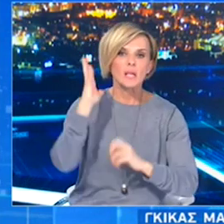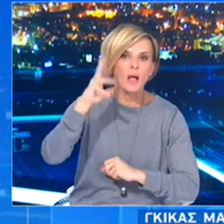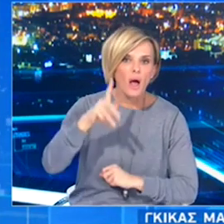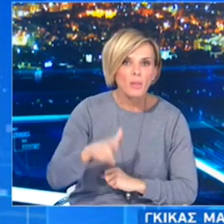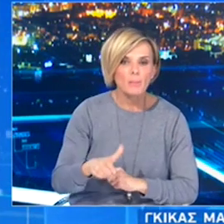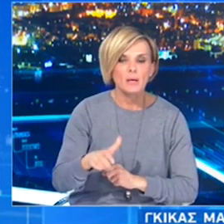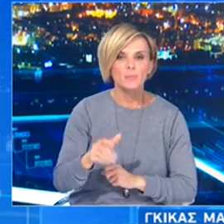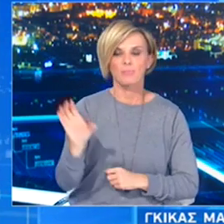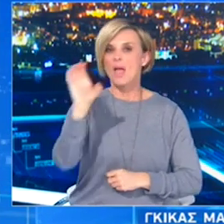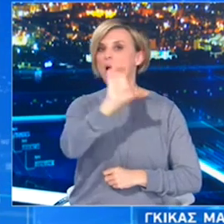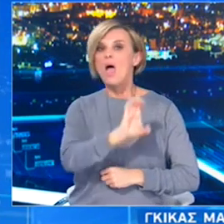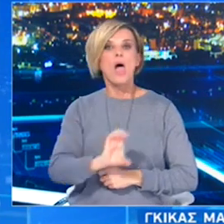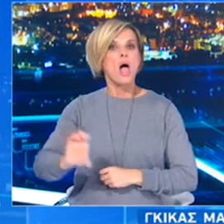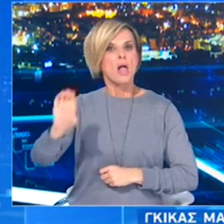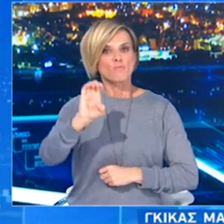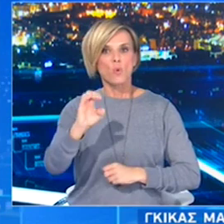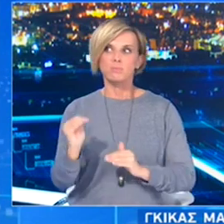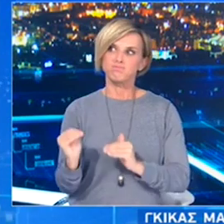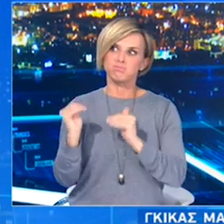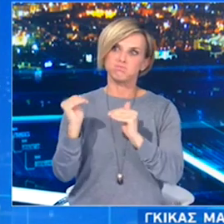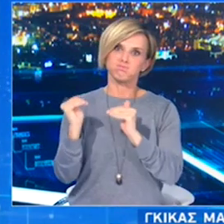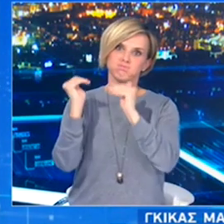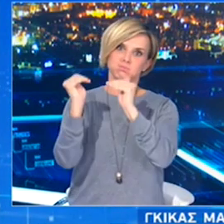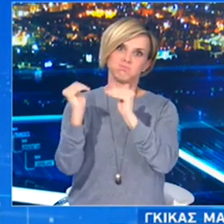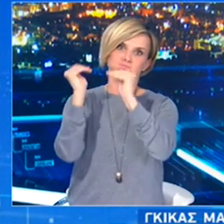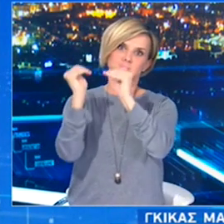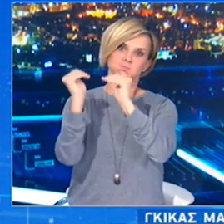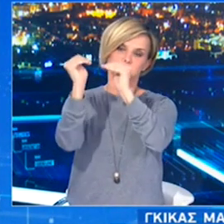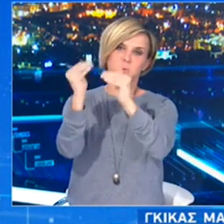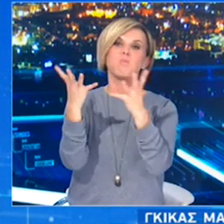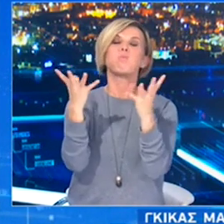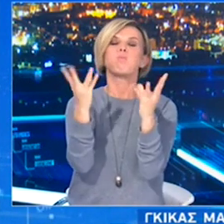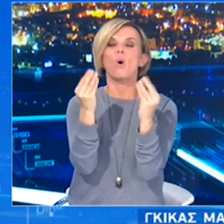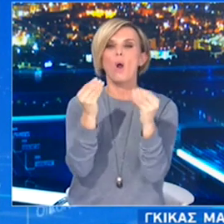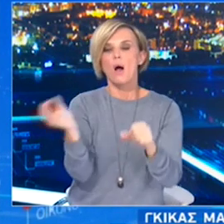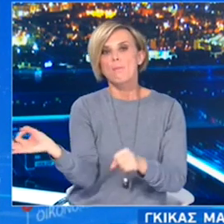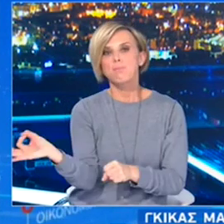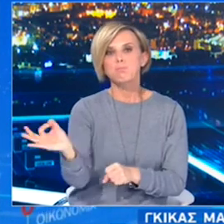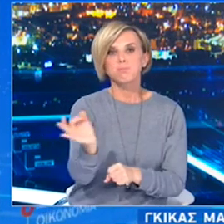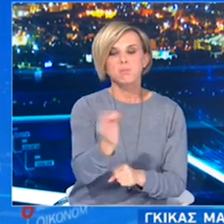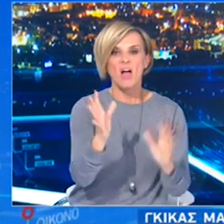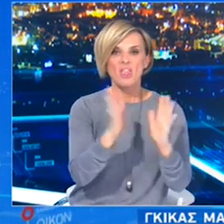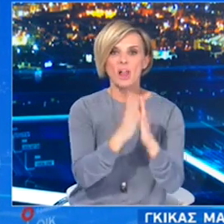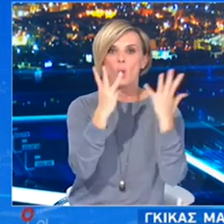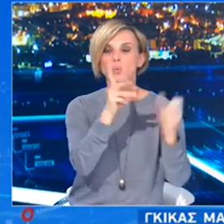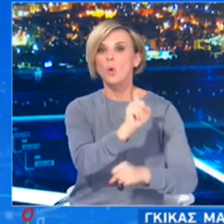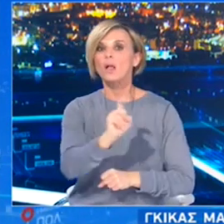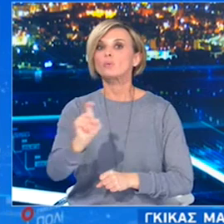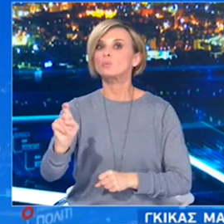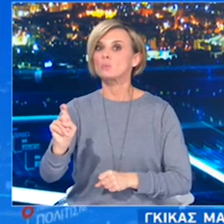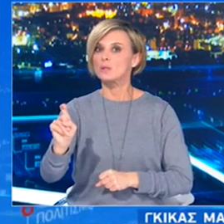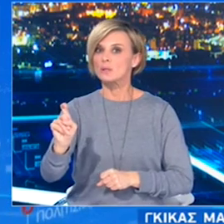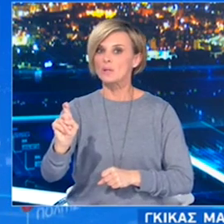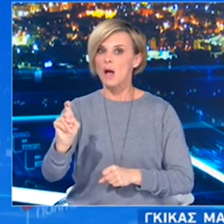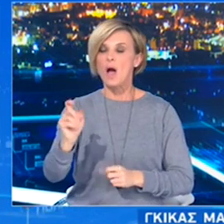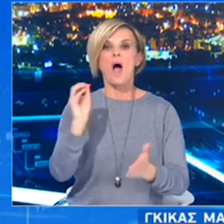Στην Ευρώπη, η επιδημία διατηρείται σε υψηλά επίπεδα ενεργότητας, έχοντας πλέον καταγράψει σχεδόν 18 εκατομμύρια διαγνώσεις και περισσότερους